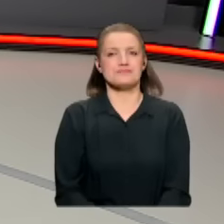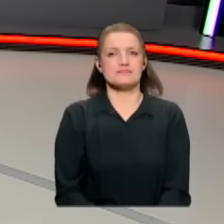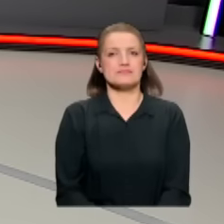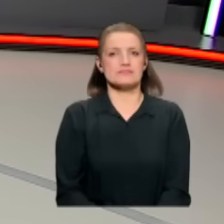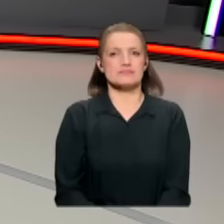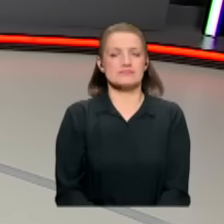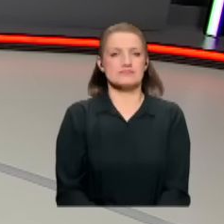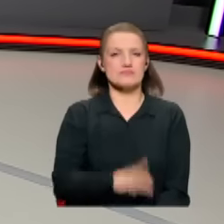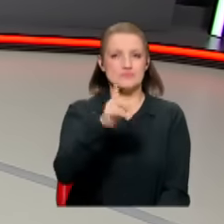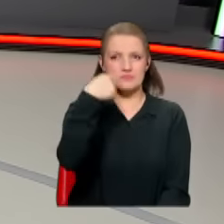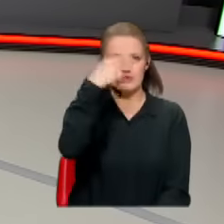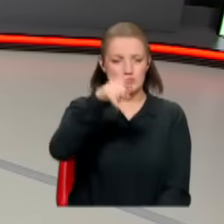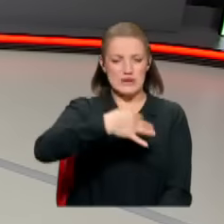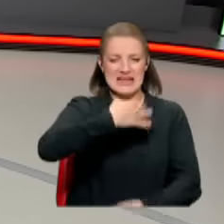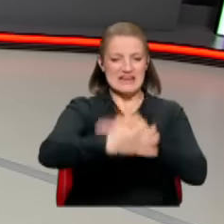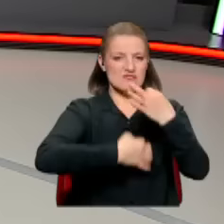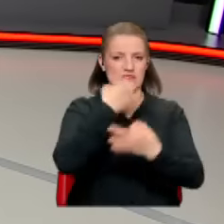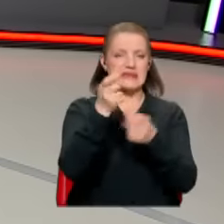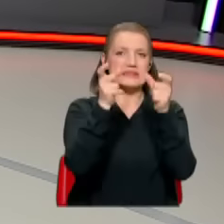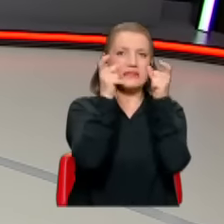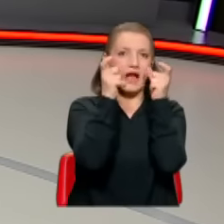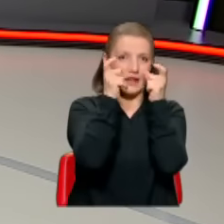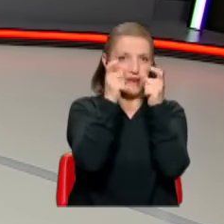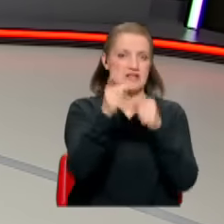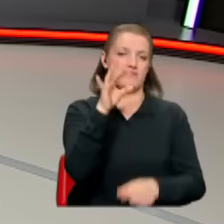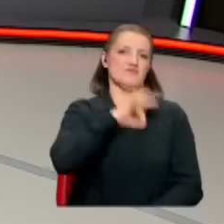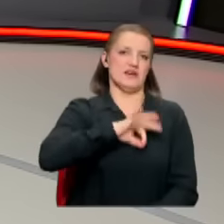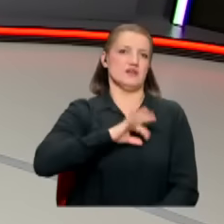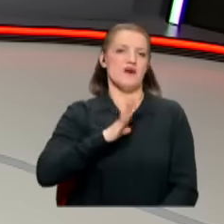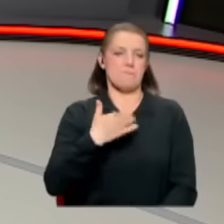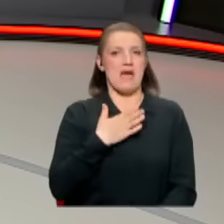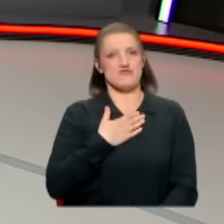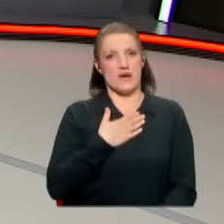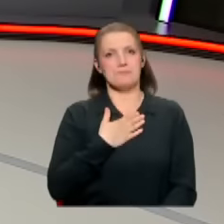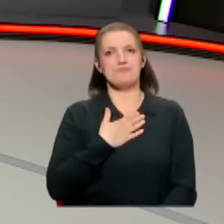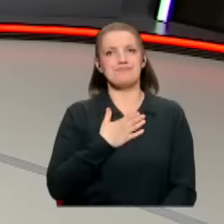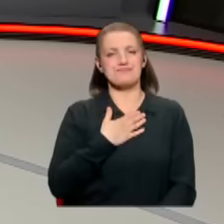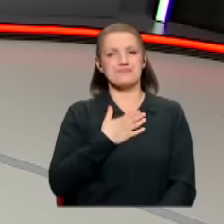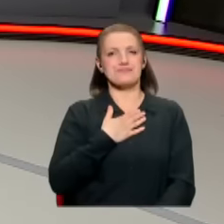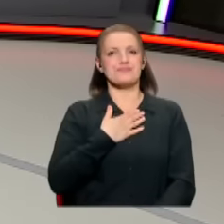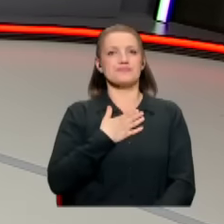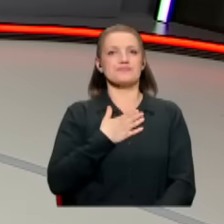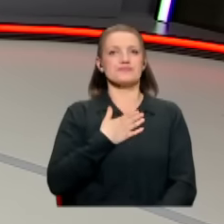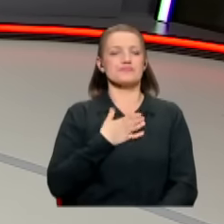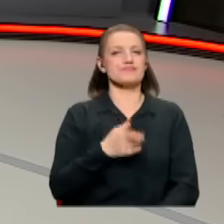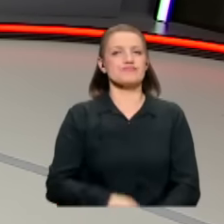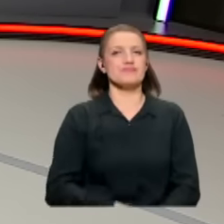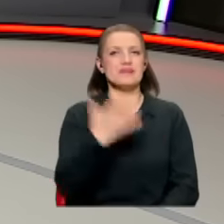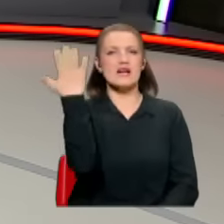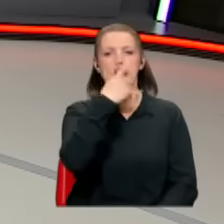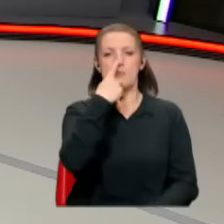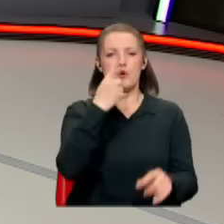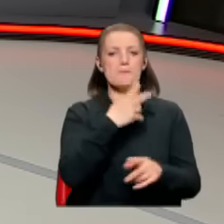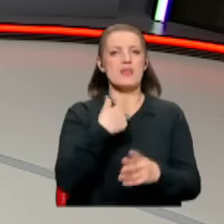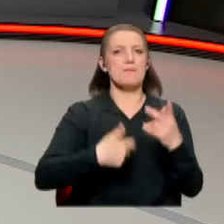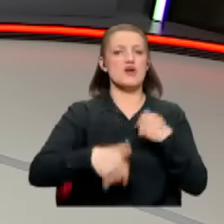O yüzden bu ifadelere dikkat etmekte bence fayda var. Ama şeyin söylediği, Karabük Belediye